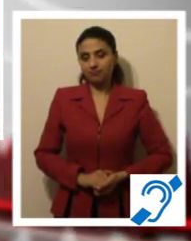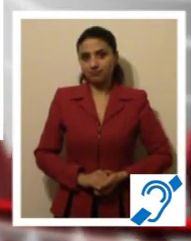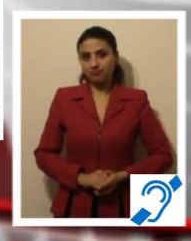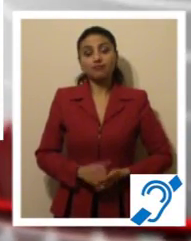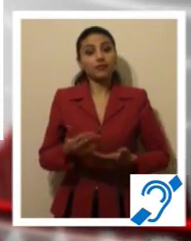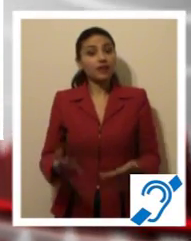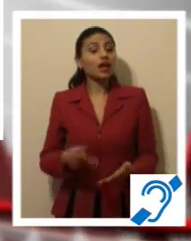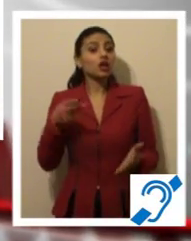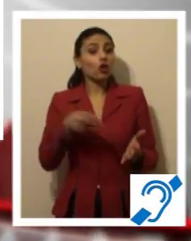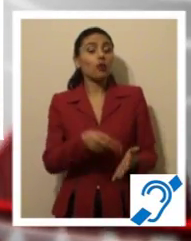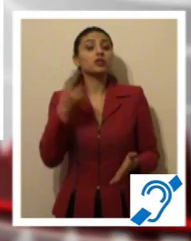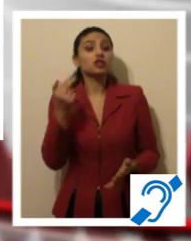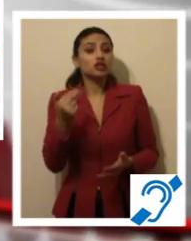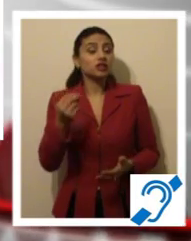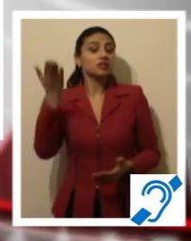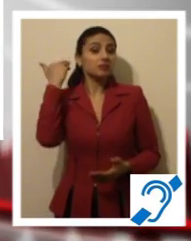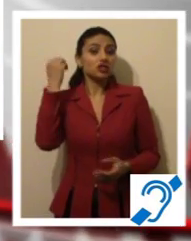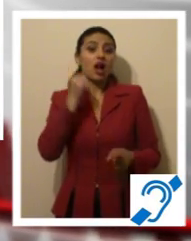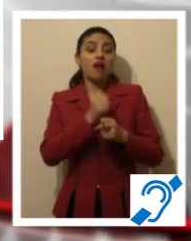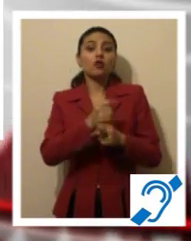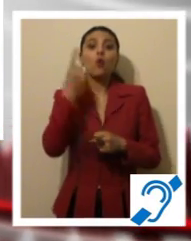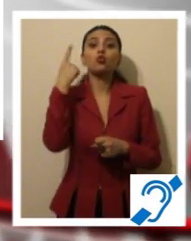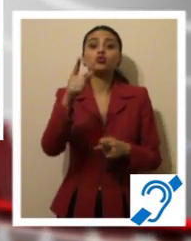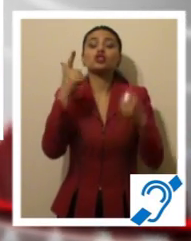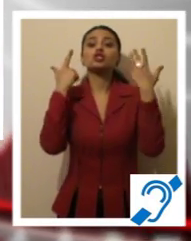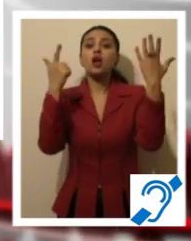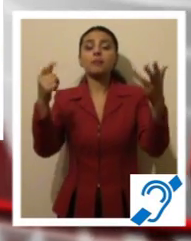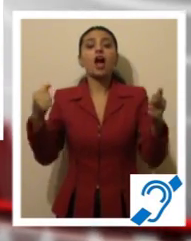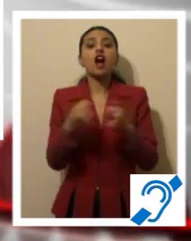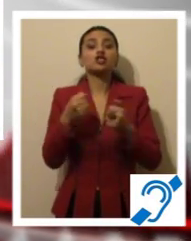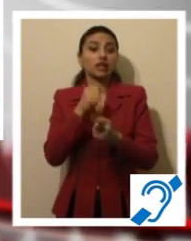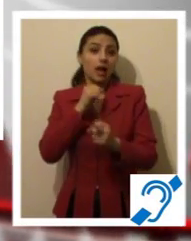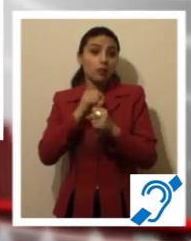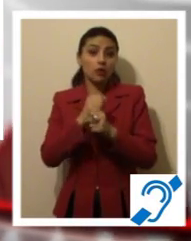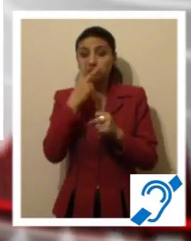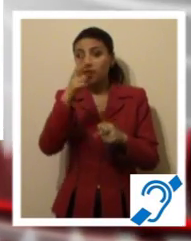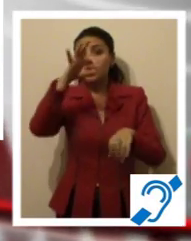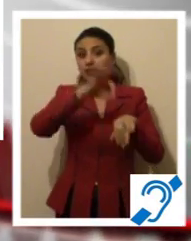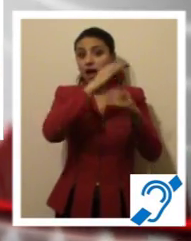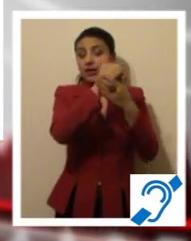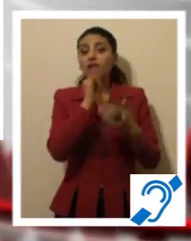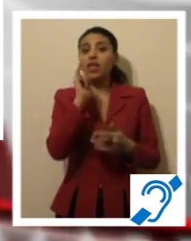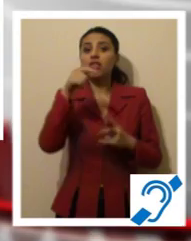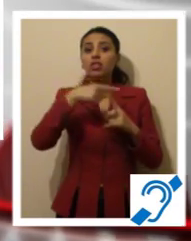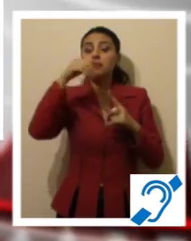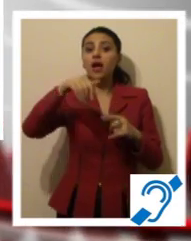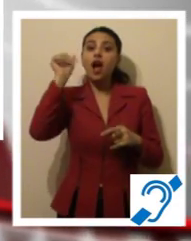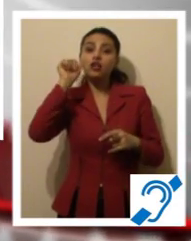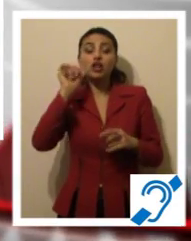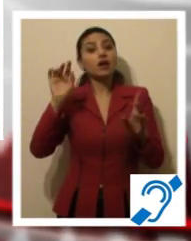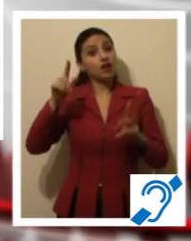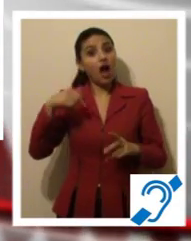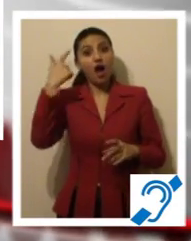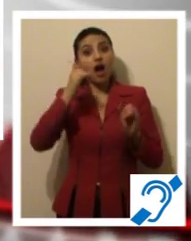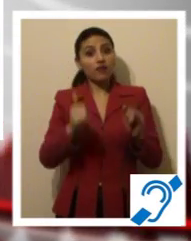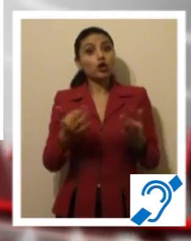În anul 2015 au avut loc 107 accidente de muncă, potrivit statisticilor ITM Argeș, pentru că în realitate este posibil ca